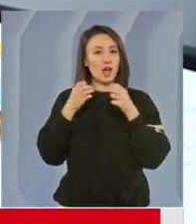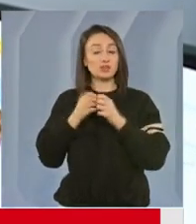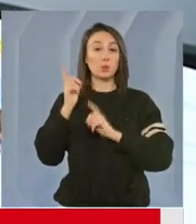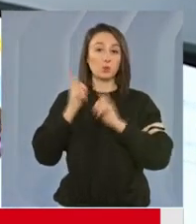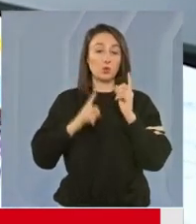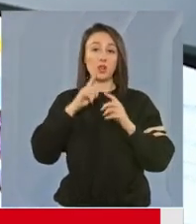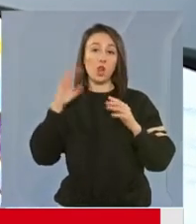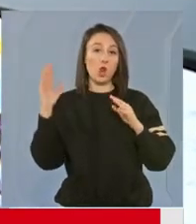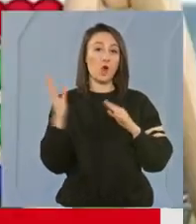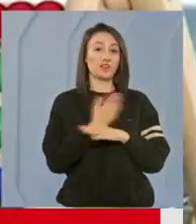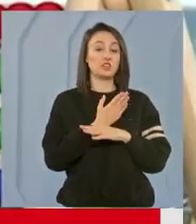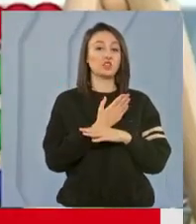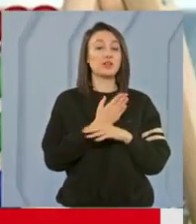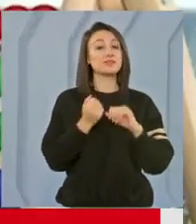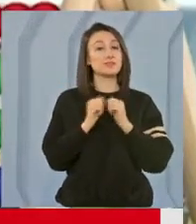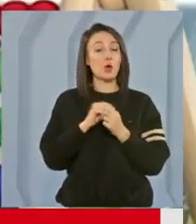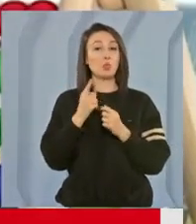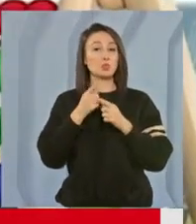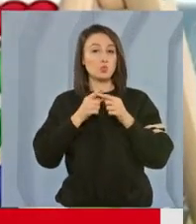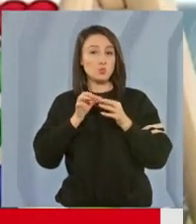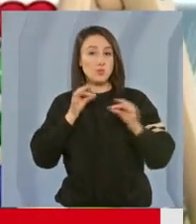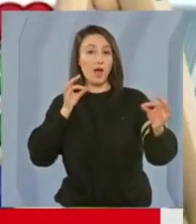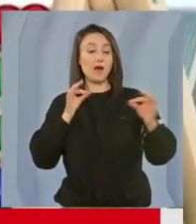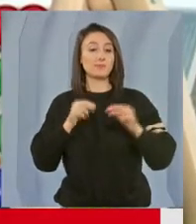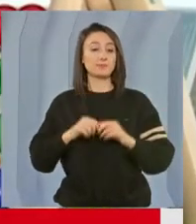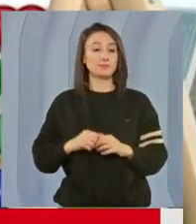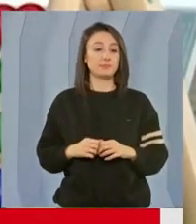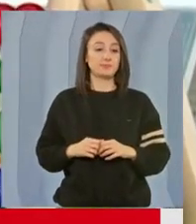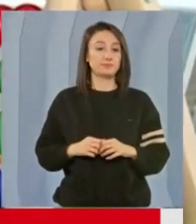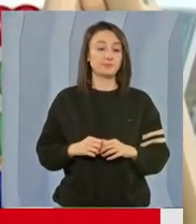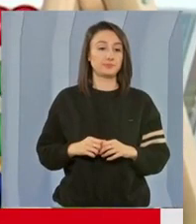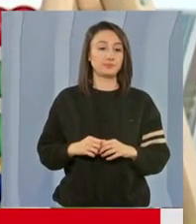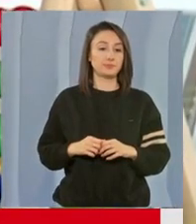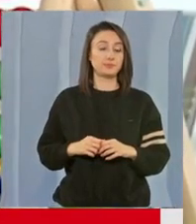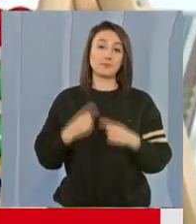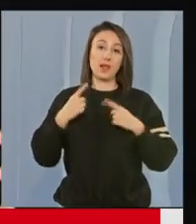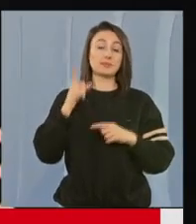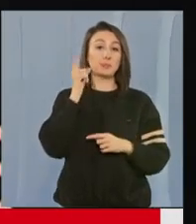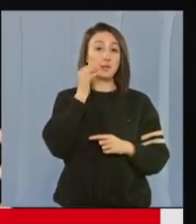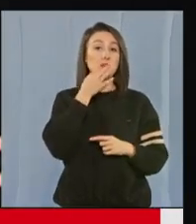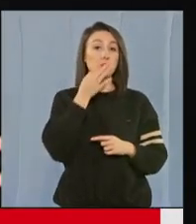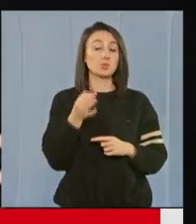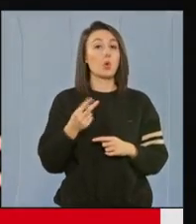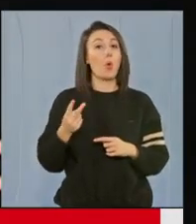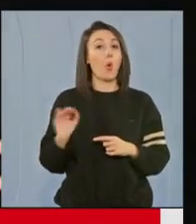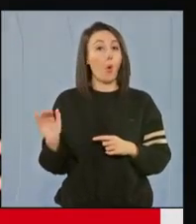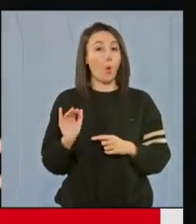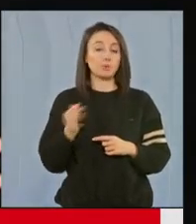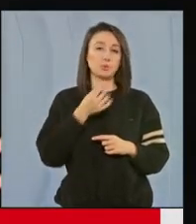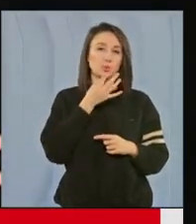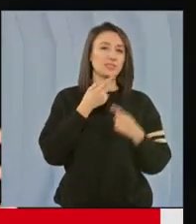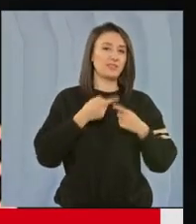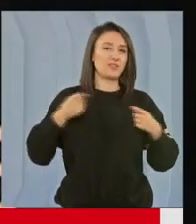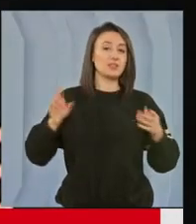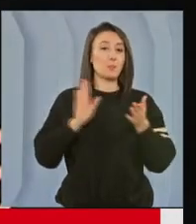Uneori chiar îi lovește cu palmele sau cu o nuia pe care o ține în permanență pe catedră alți părinți spun că cei mici invocă tot